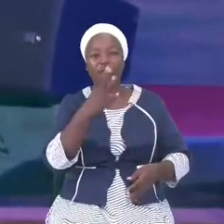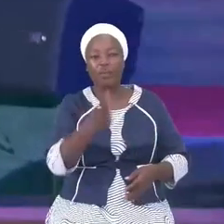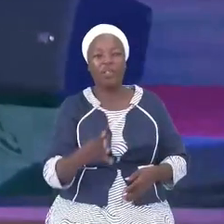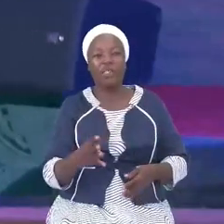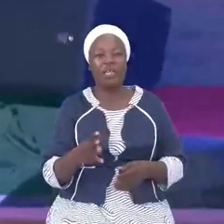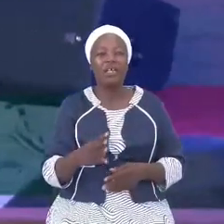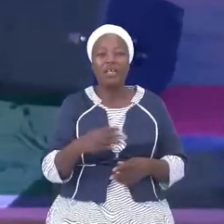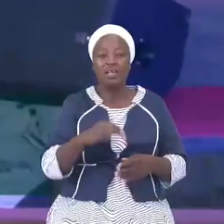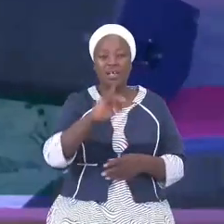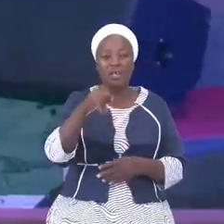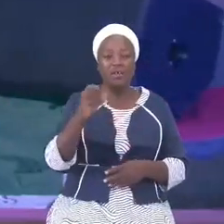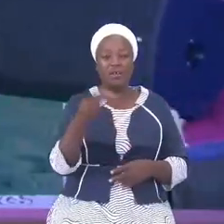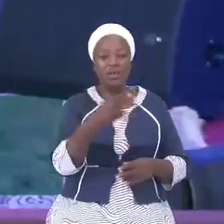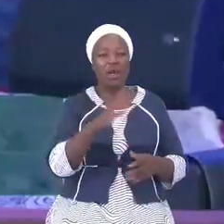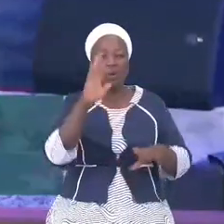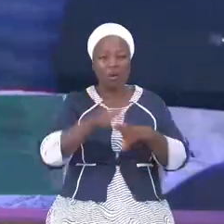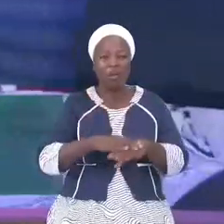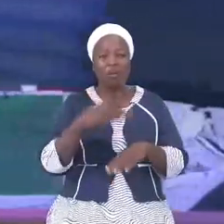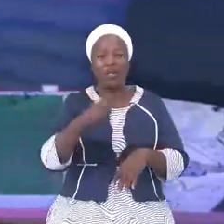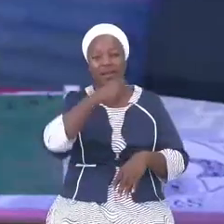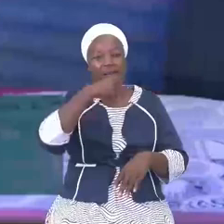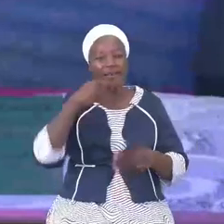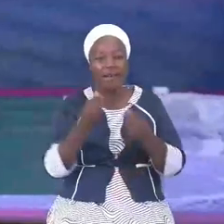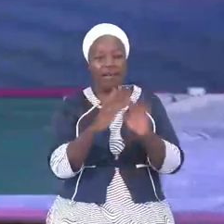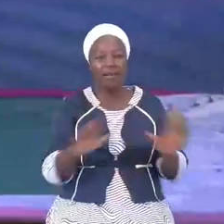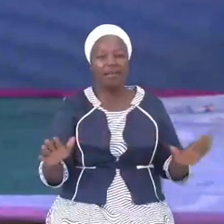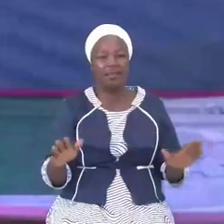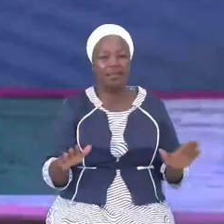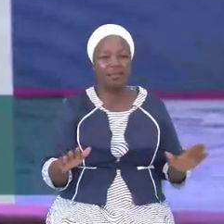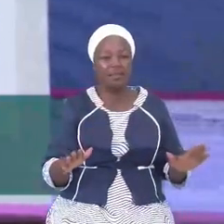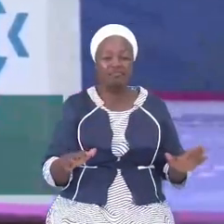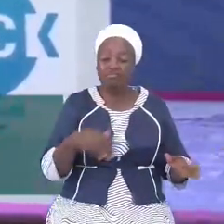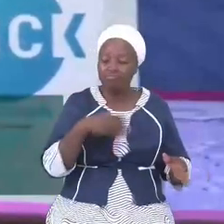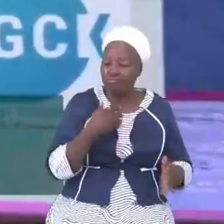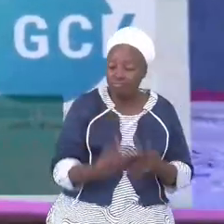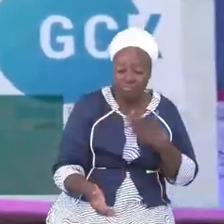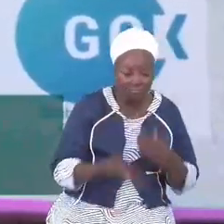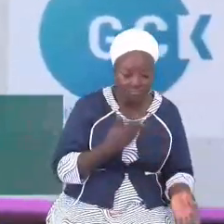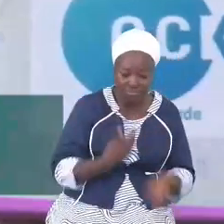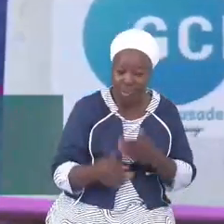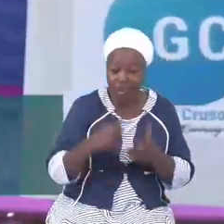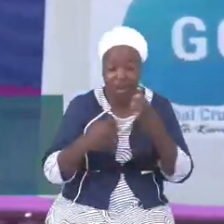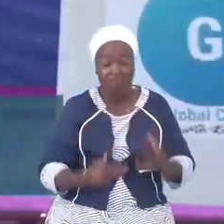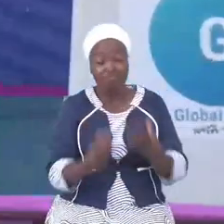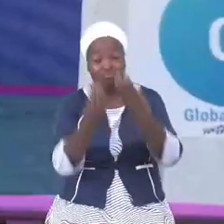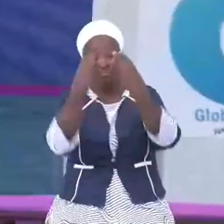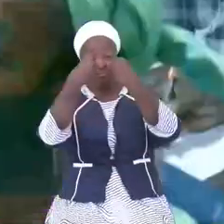Et le poisson vomit Jonas sur la terre. Tout ce qui t'a emballé va te vomir.